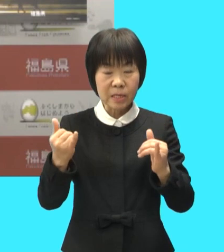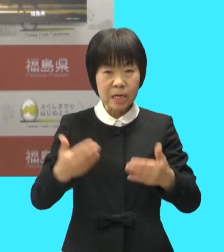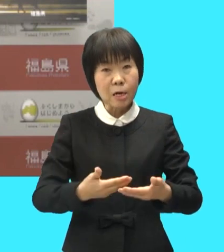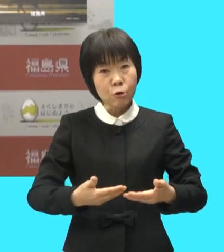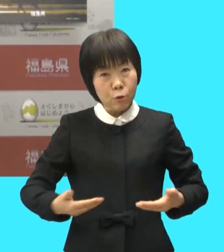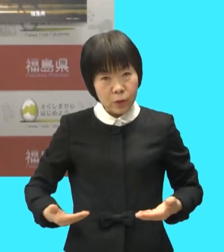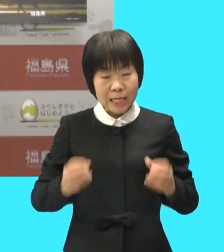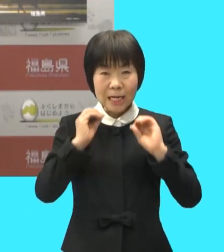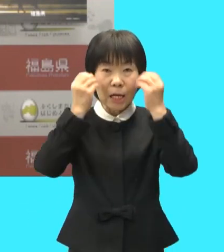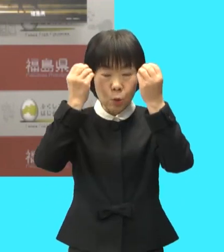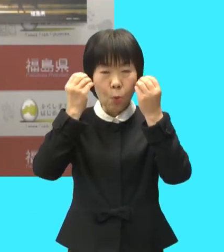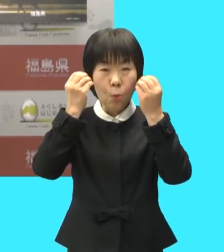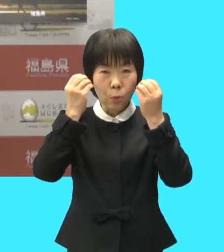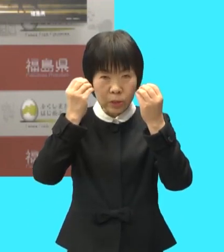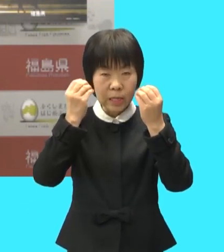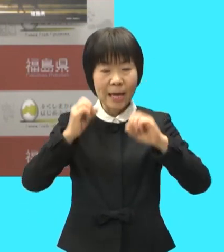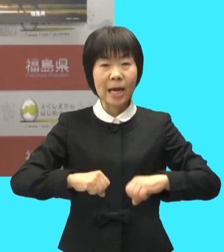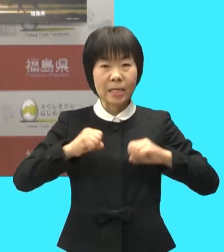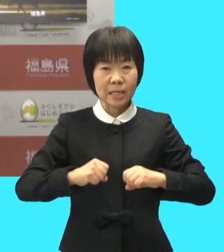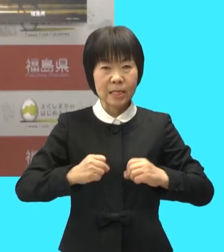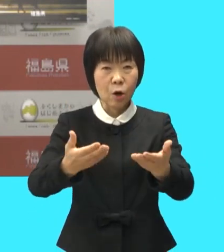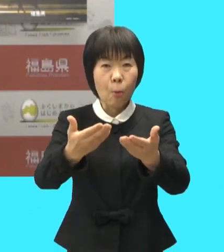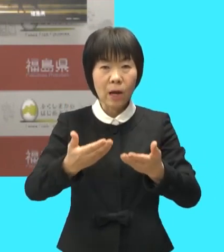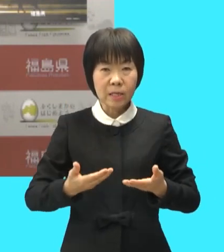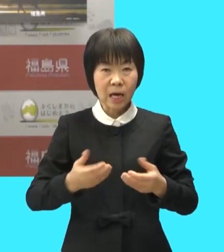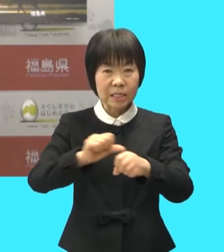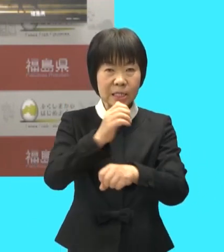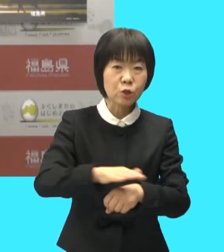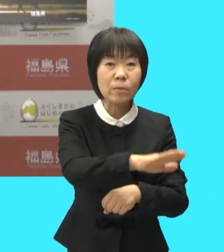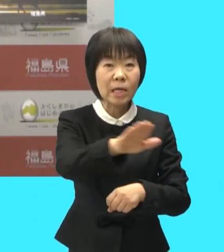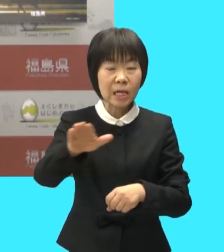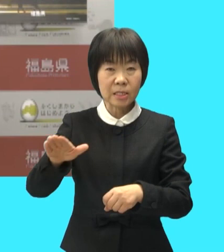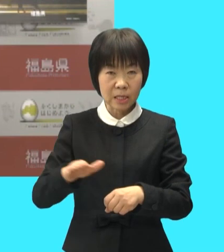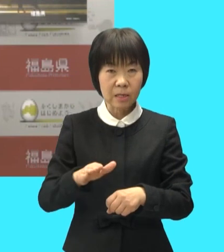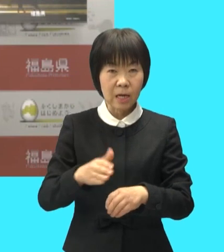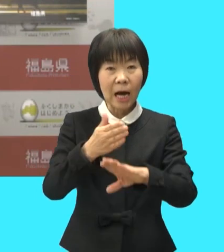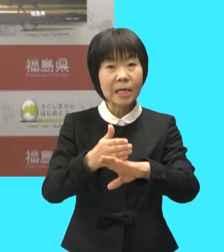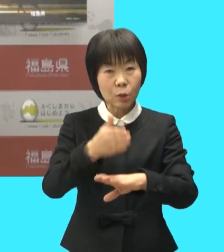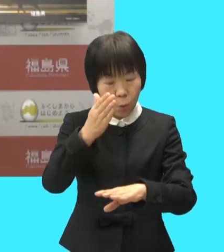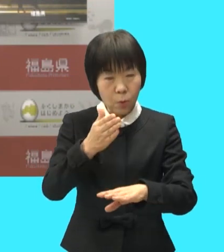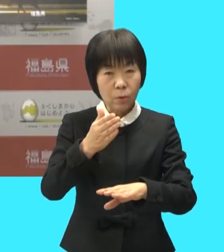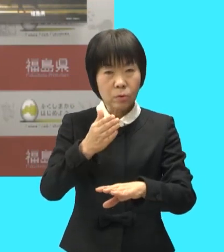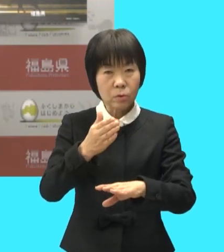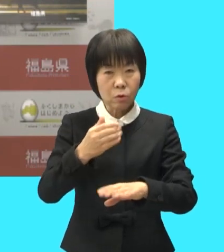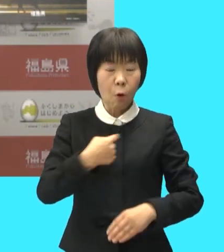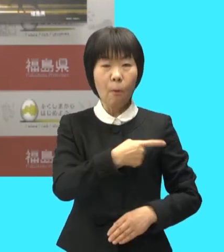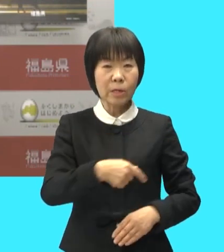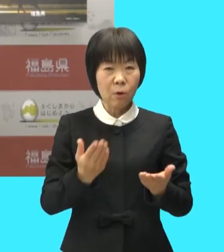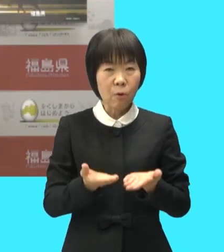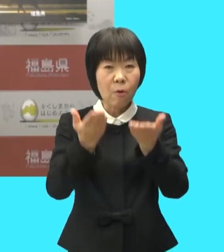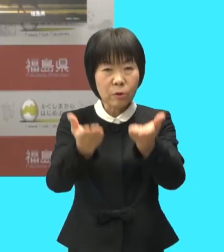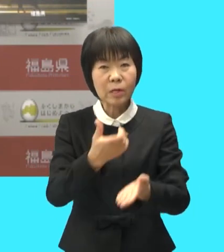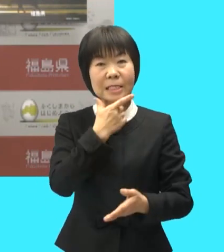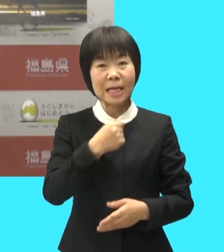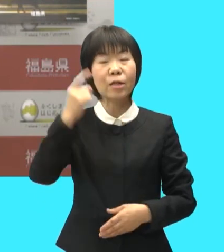気、感動、そして元気を届けていただいた選手の皆さんにありがとう、その思いをお届けしたい